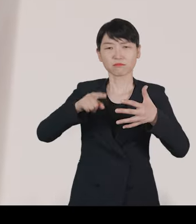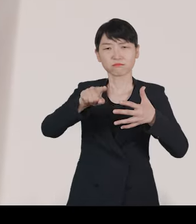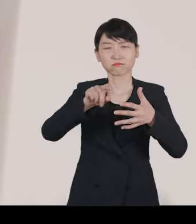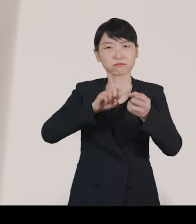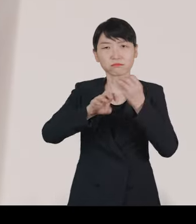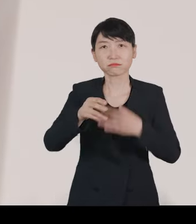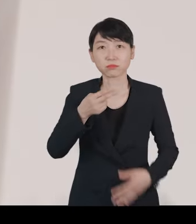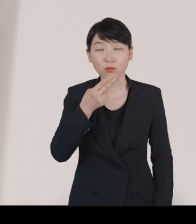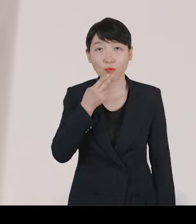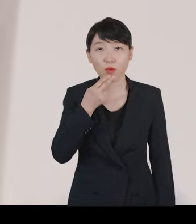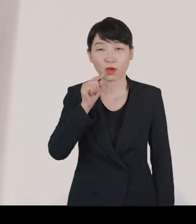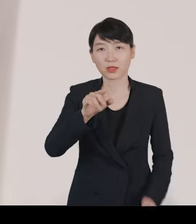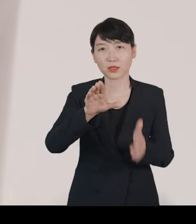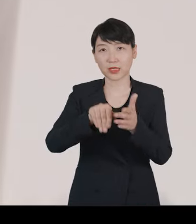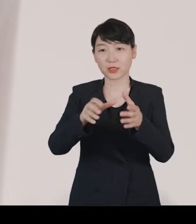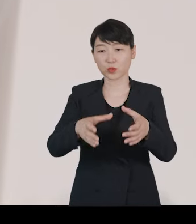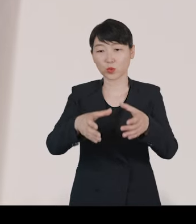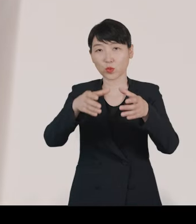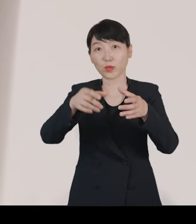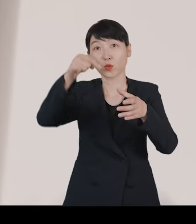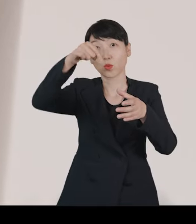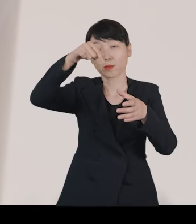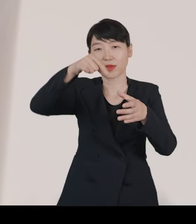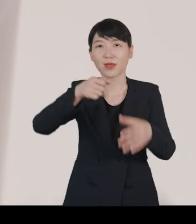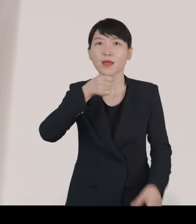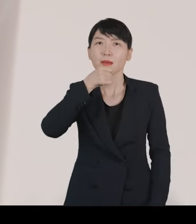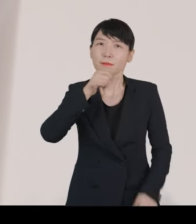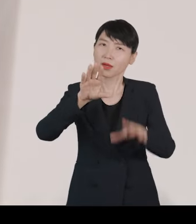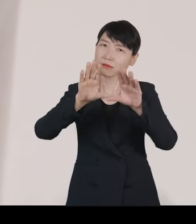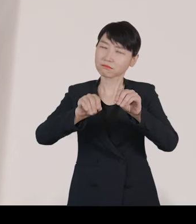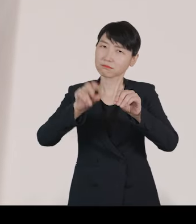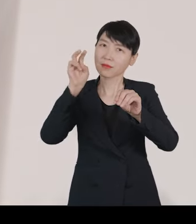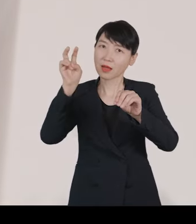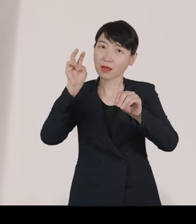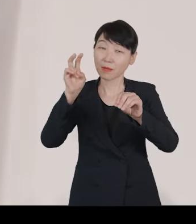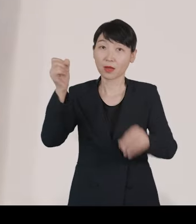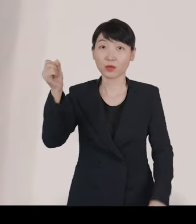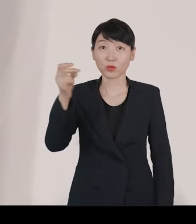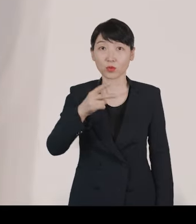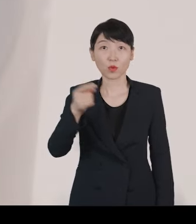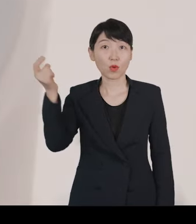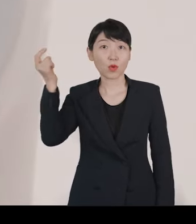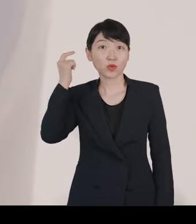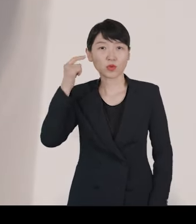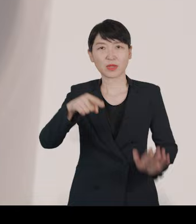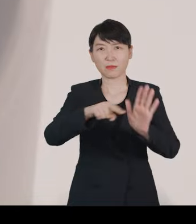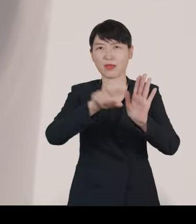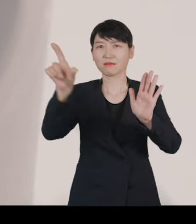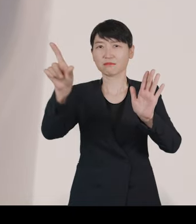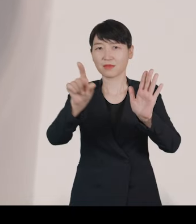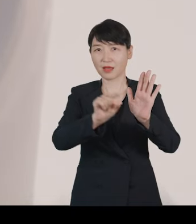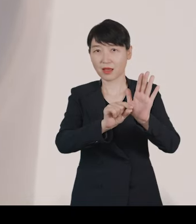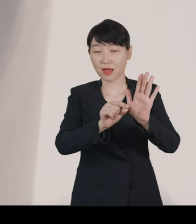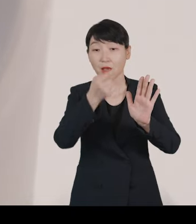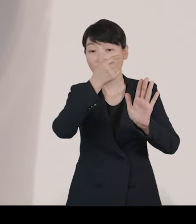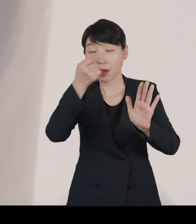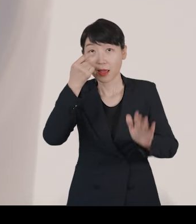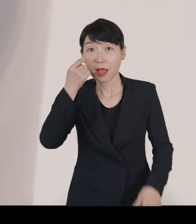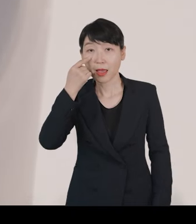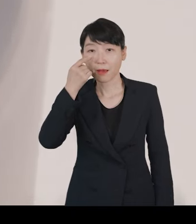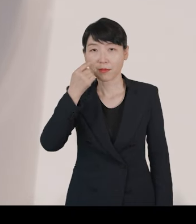AI 스피커가 반응이 없는 경우 스피커 상단에 마이크 꺼짐 버튼을 눌렀거나 음량을 최소로